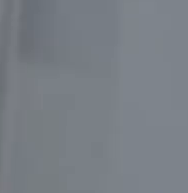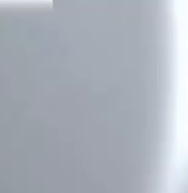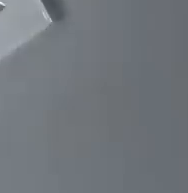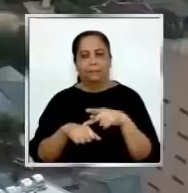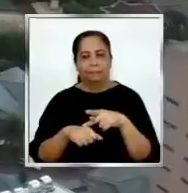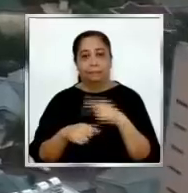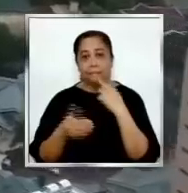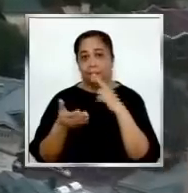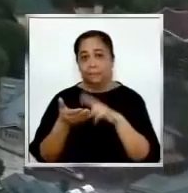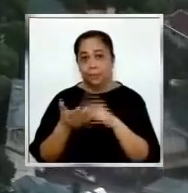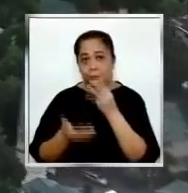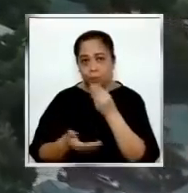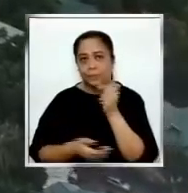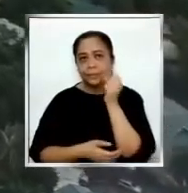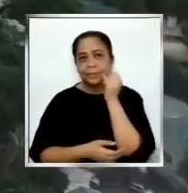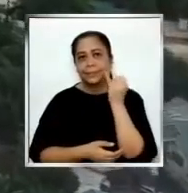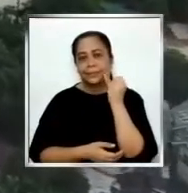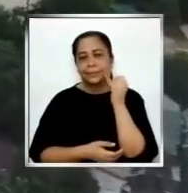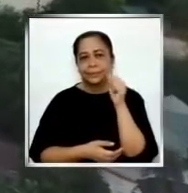Aguinaldo.